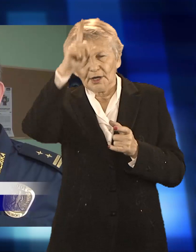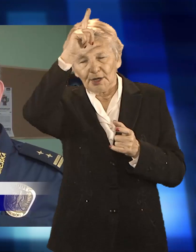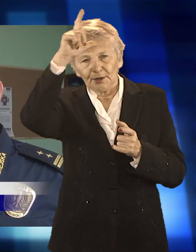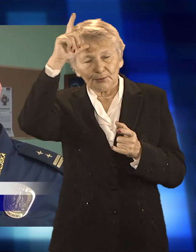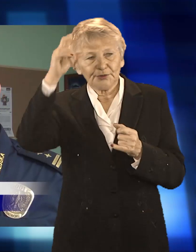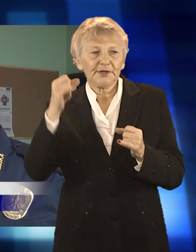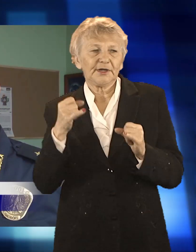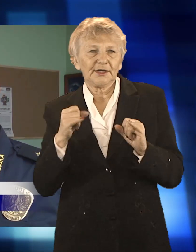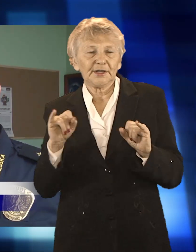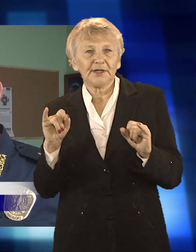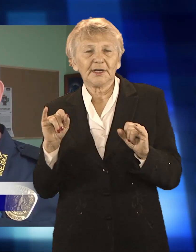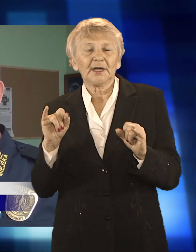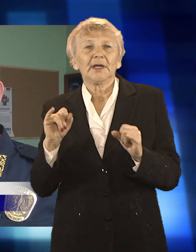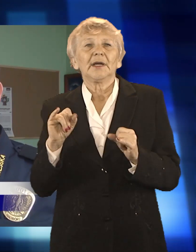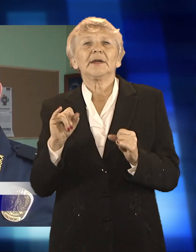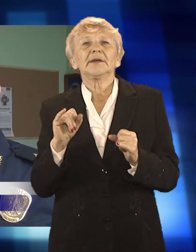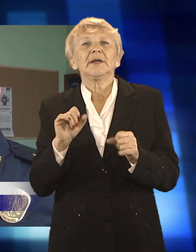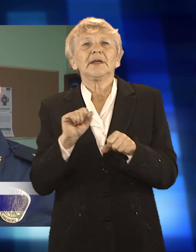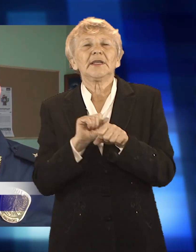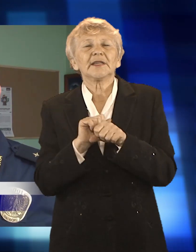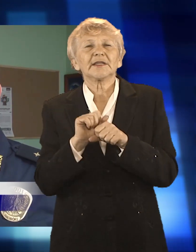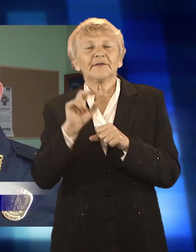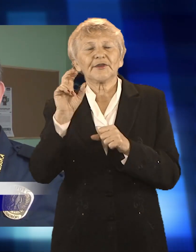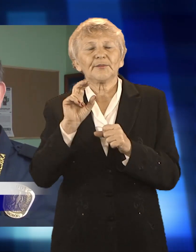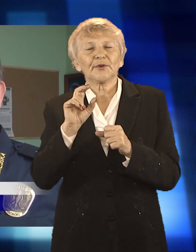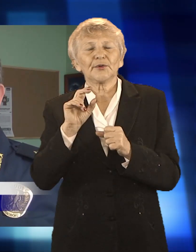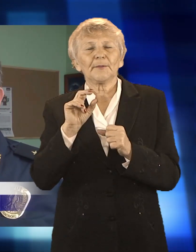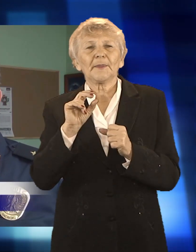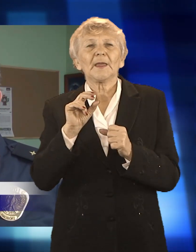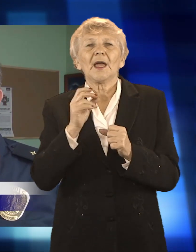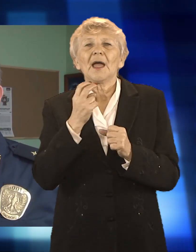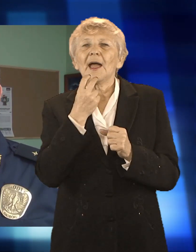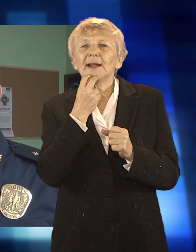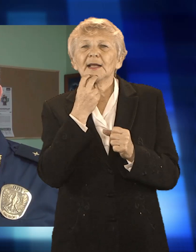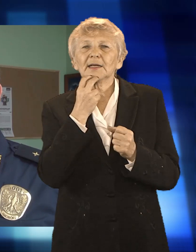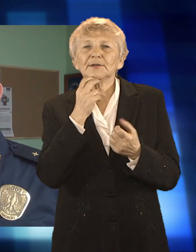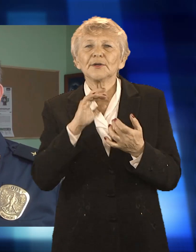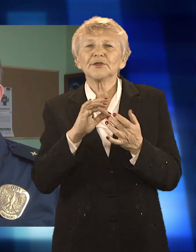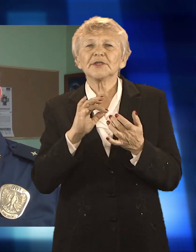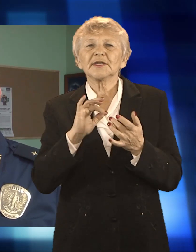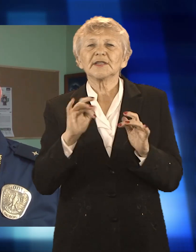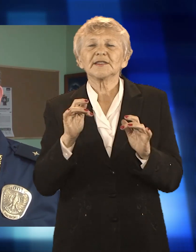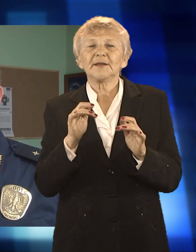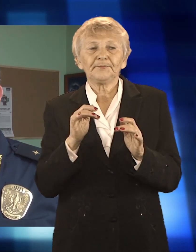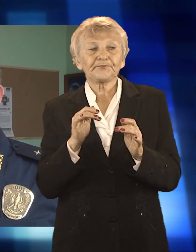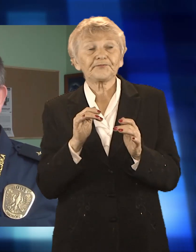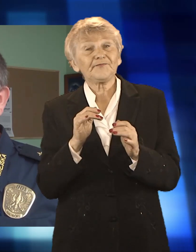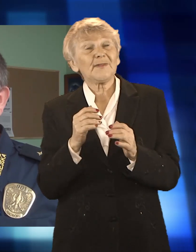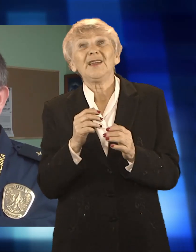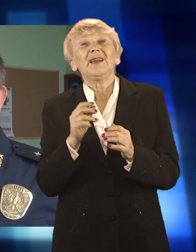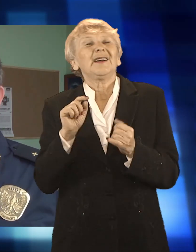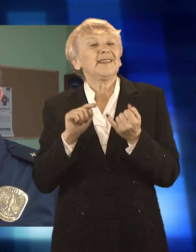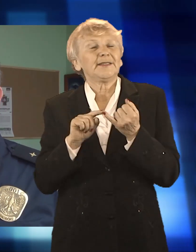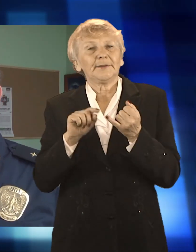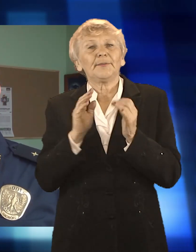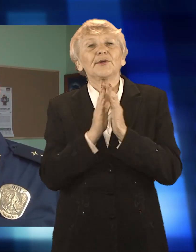wpływa poprzez eSIM, elektroniczny system, który funkcjonuje w Urzędzie Miasta i tym samym zwracam się tutaj do mieszkańców naszego miasta,